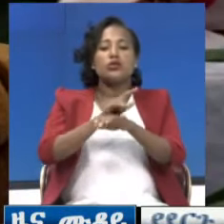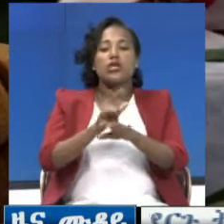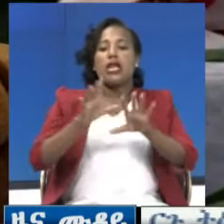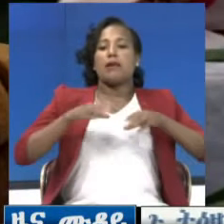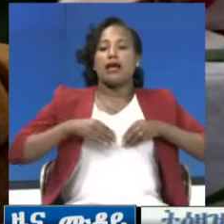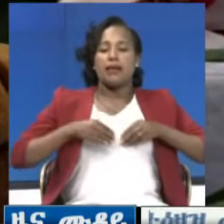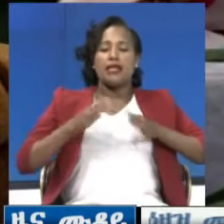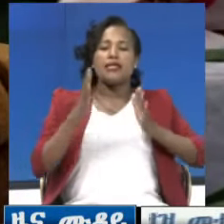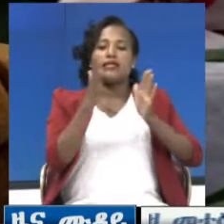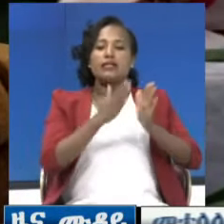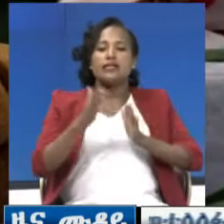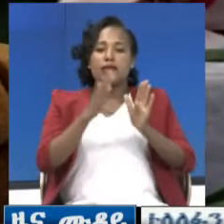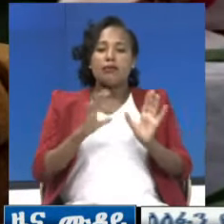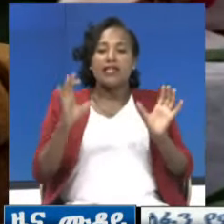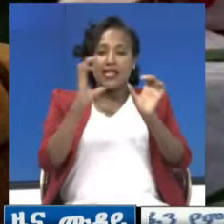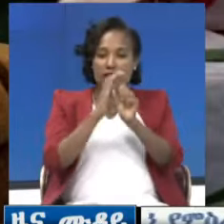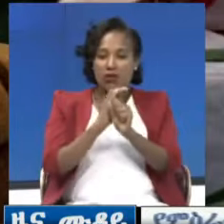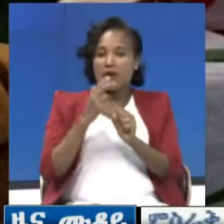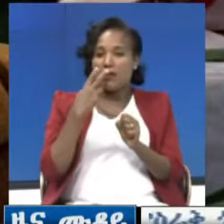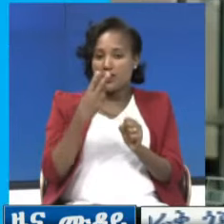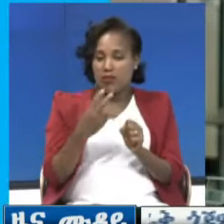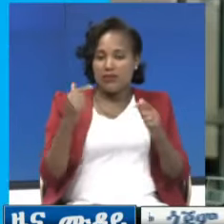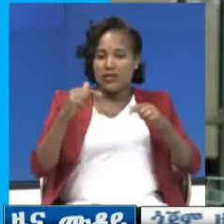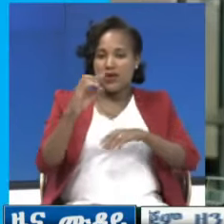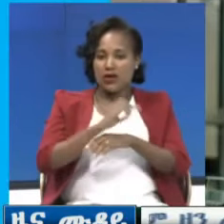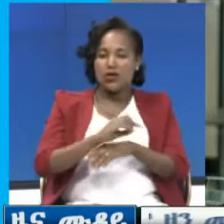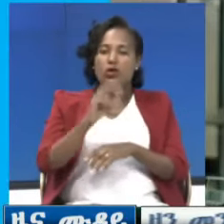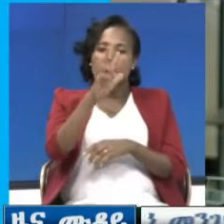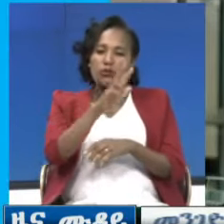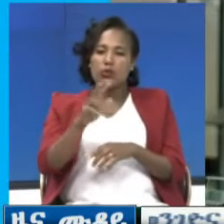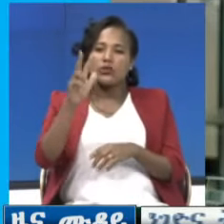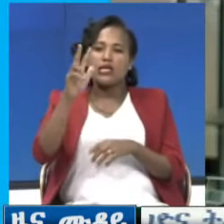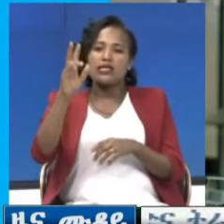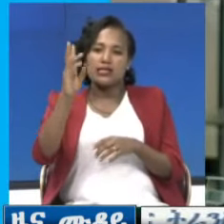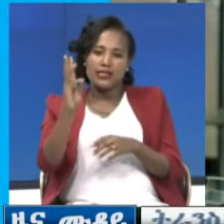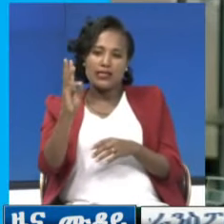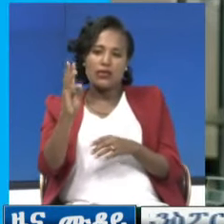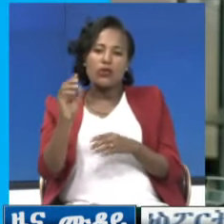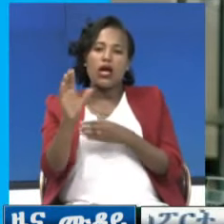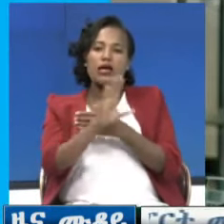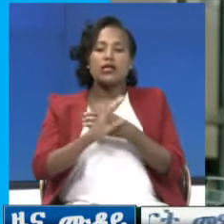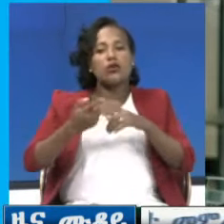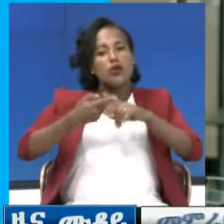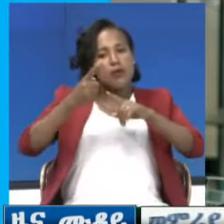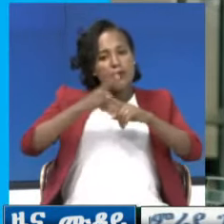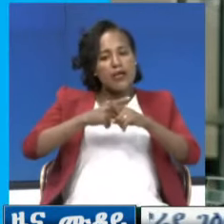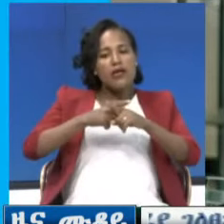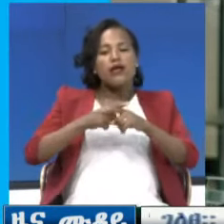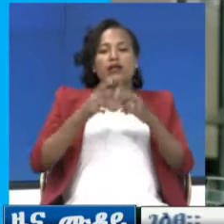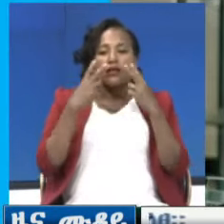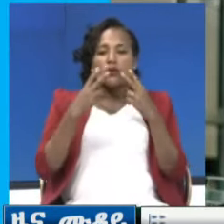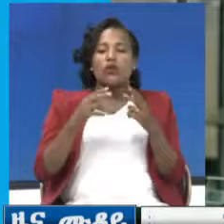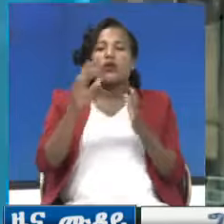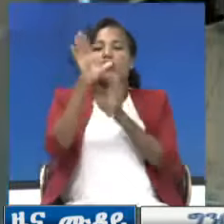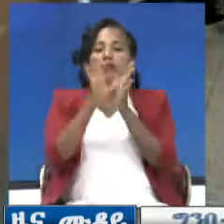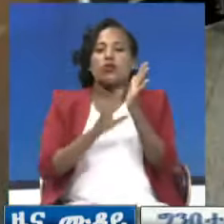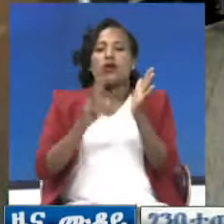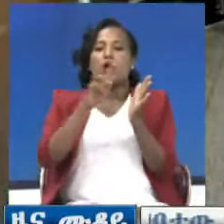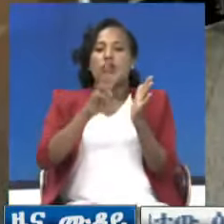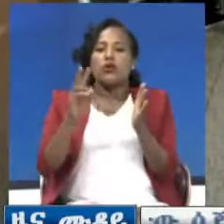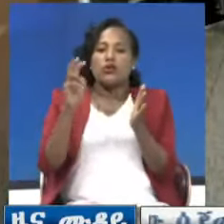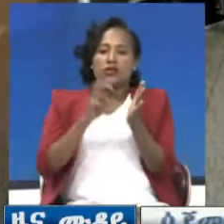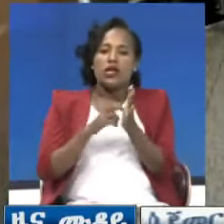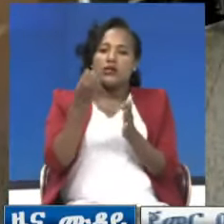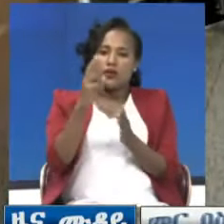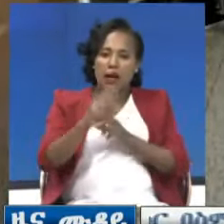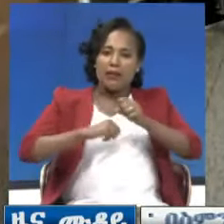ለመቀበል ዝግጅት መጠናቀቁን አመልክቷል። በዛሬው ዕለት 336 ዜጎች ወደ ሀገራቸው መግባታቸውንና ግንቦት 22 ቀን